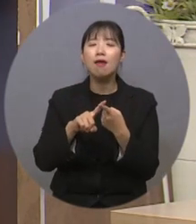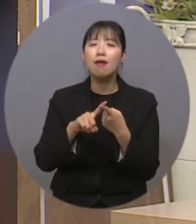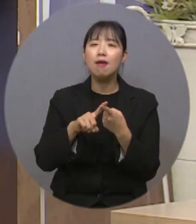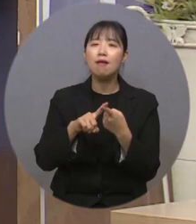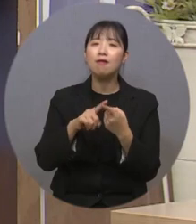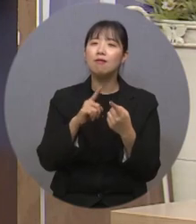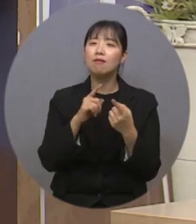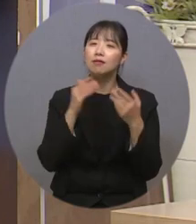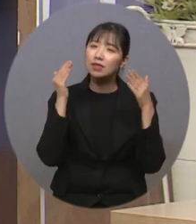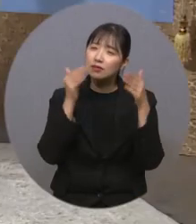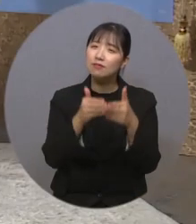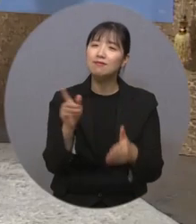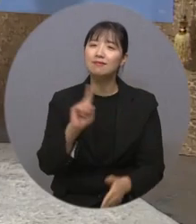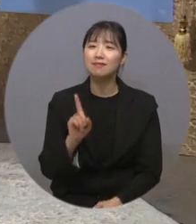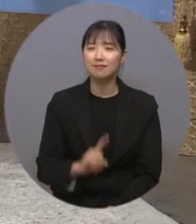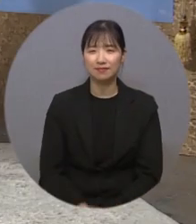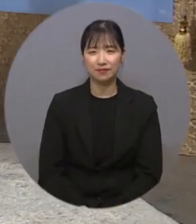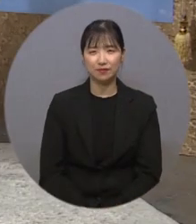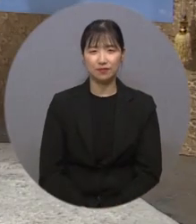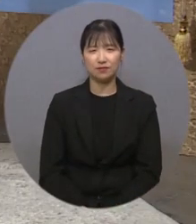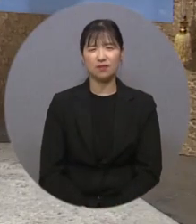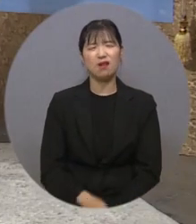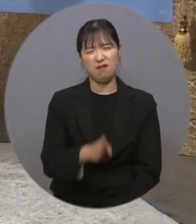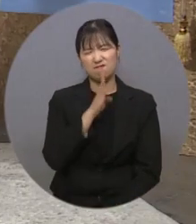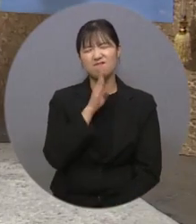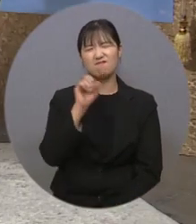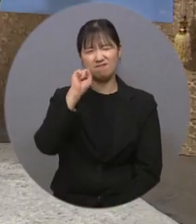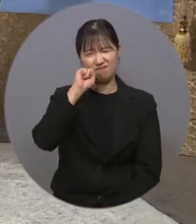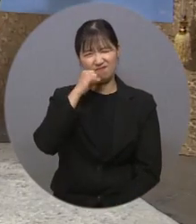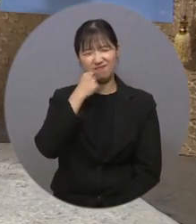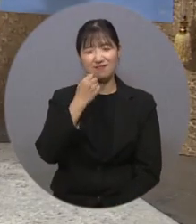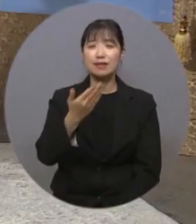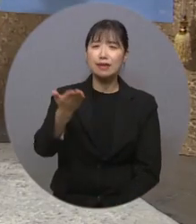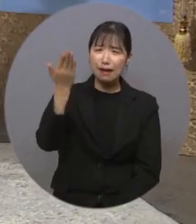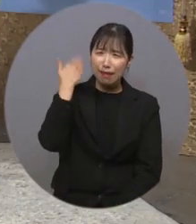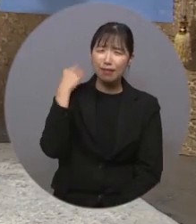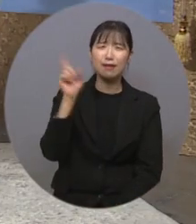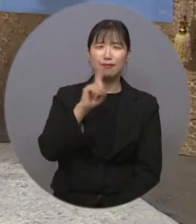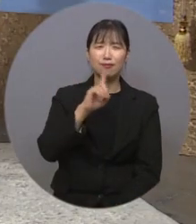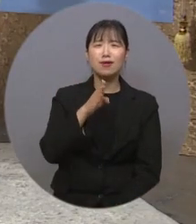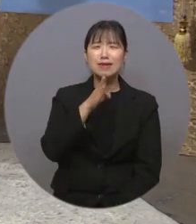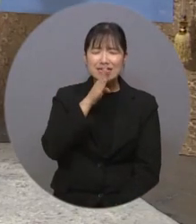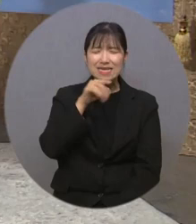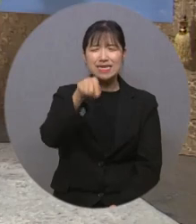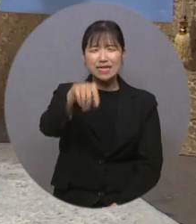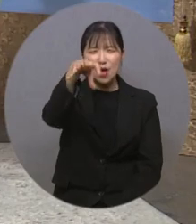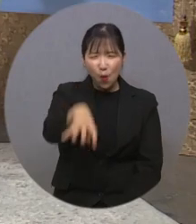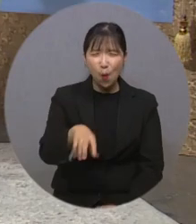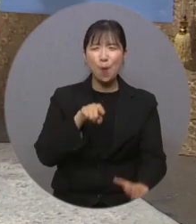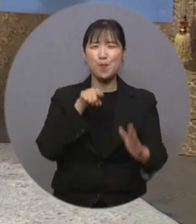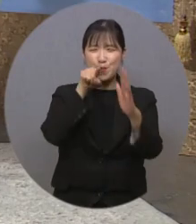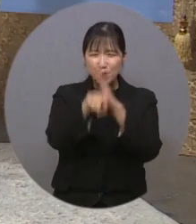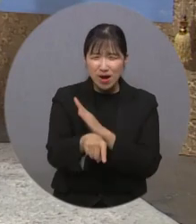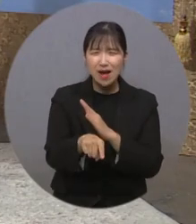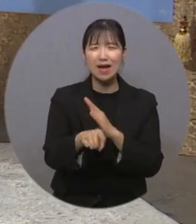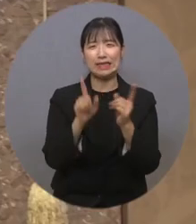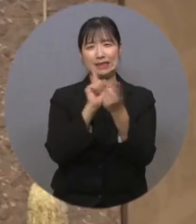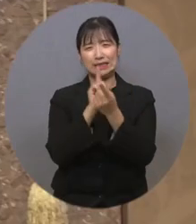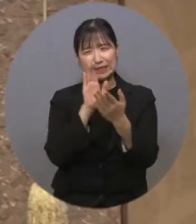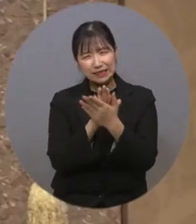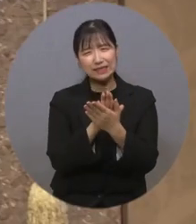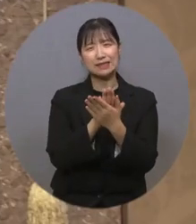쓰고 계신가요? 굉장히 어렵습니다. 뭐 과거 같으면 저희들이 현장에 뛰어가서 네. 우리 주민들